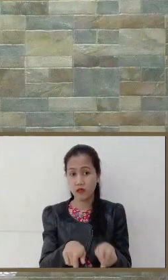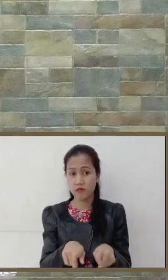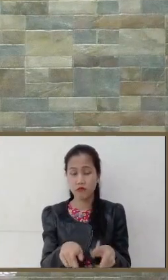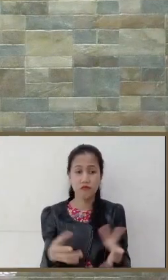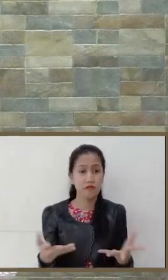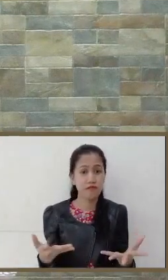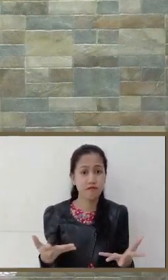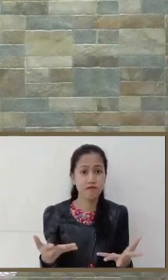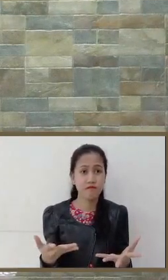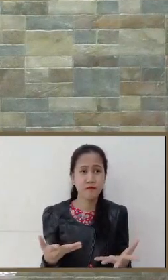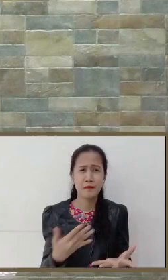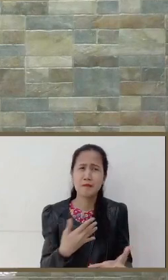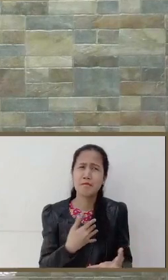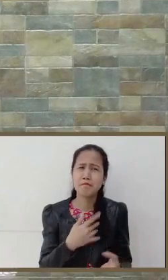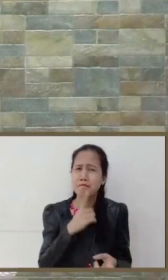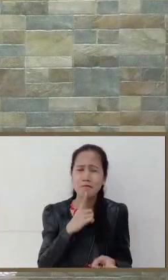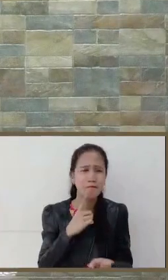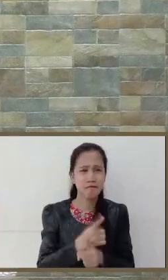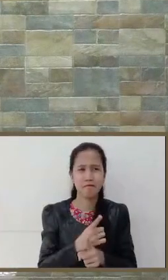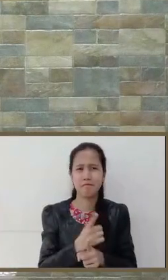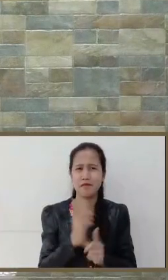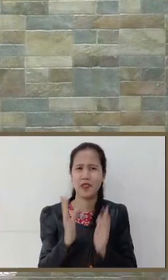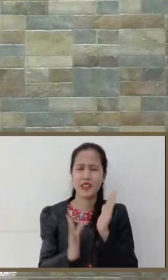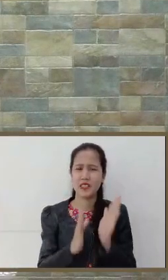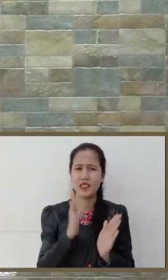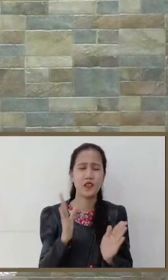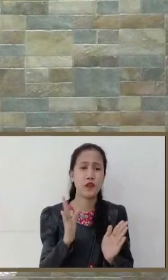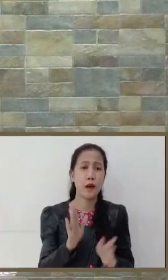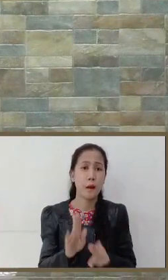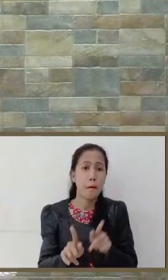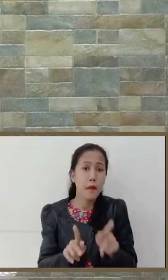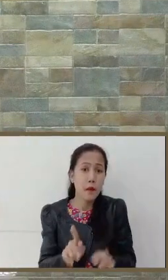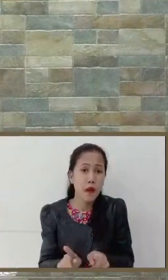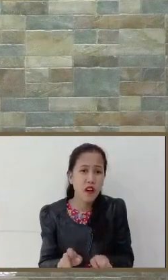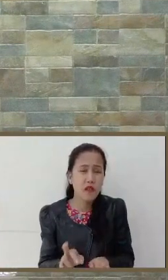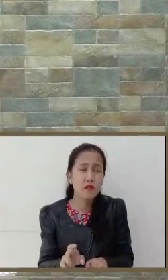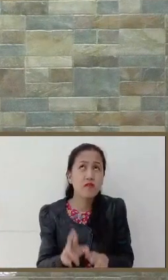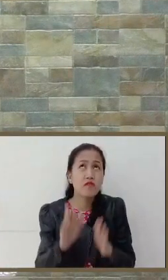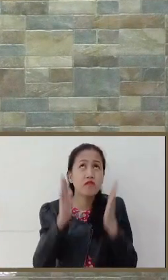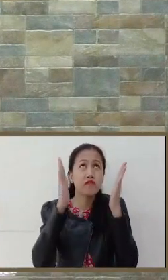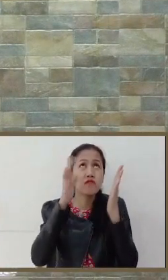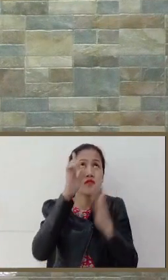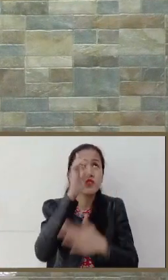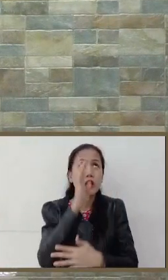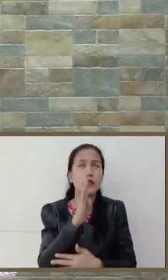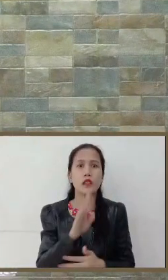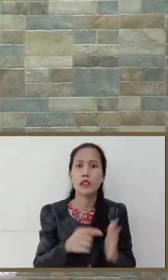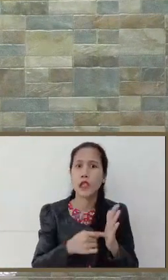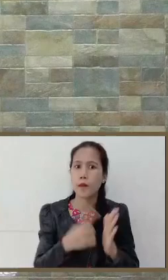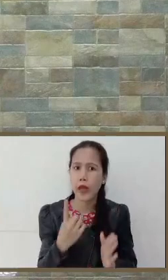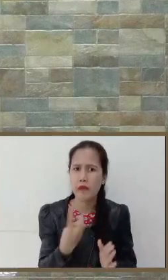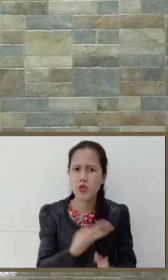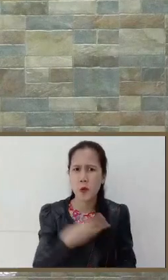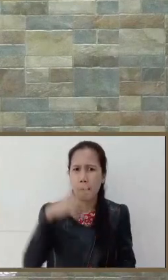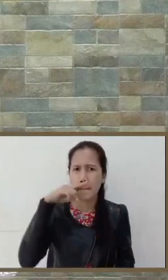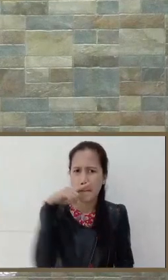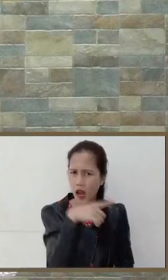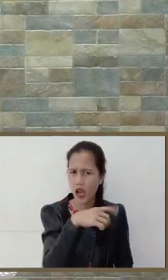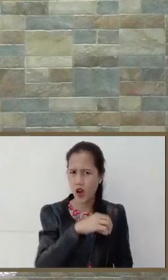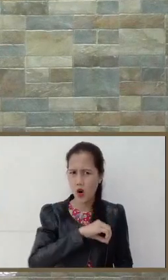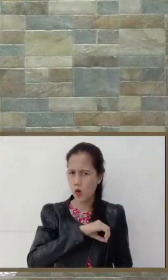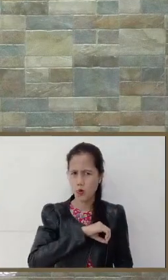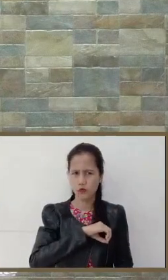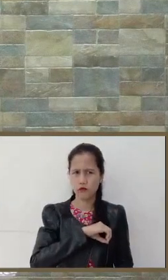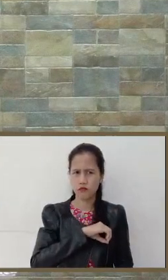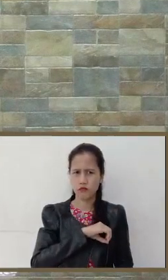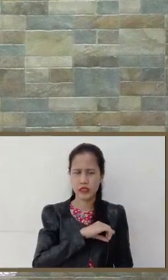Naglilingkod ba talaga ako sa Diyos o naglilingkod ba talaga ako sa tao? Minsan ayaw nating aminin na sa tao na tayo naglilingkod. Yung isang pride,